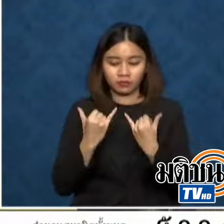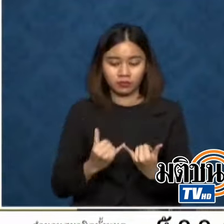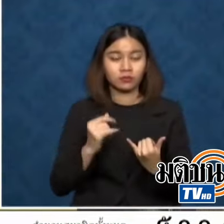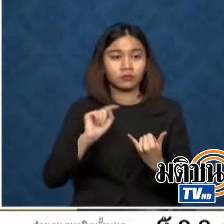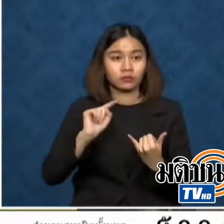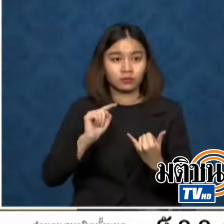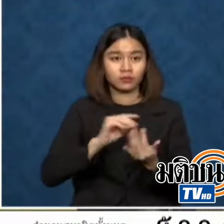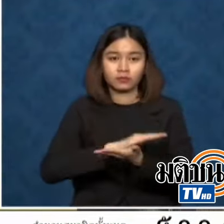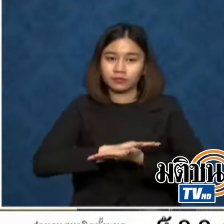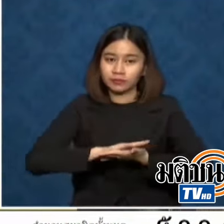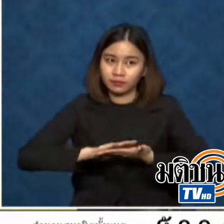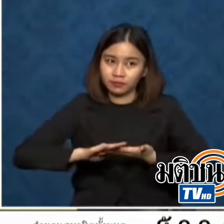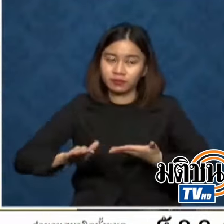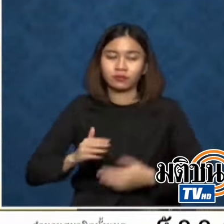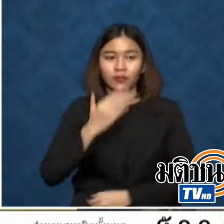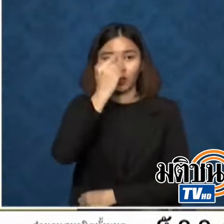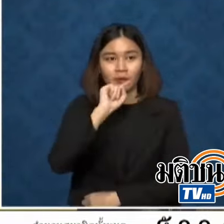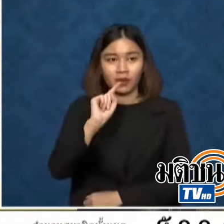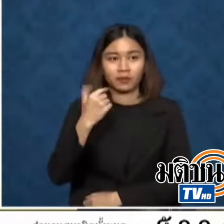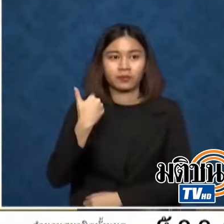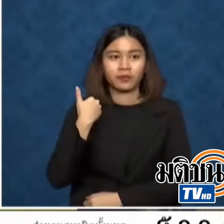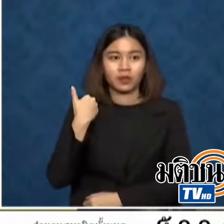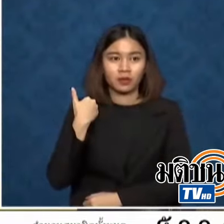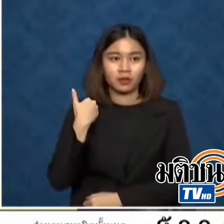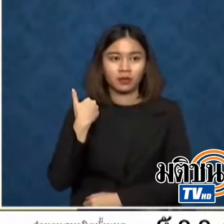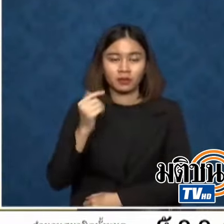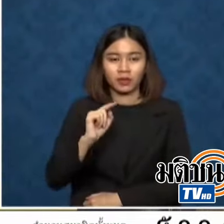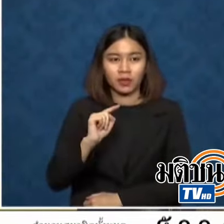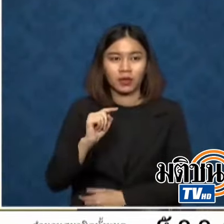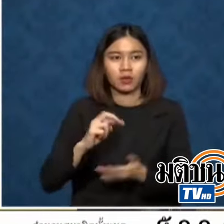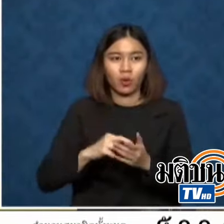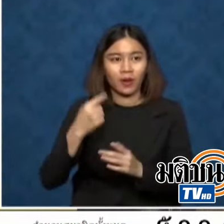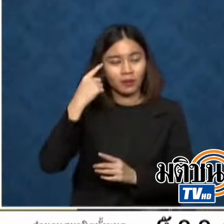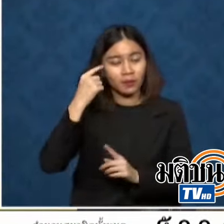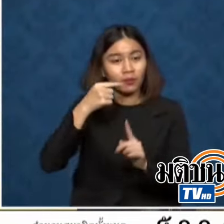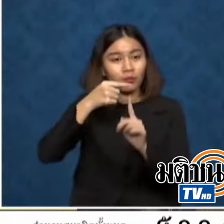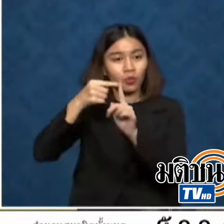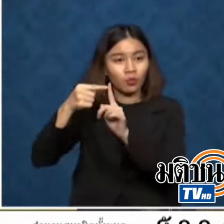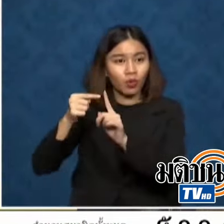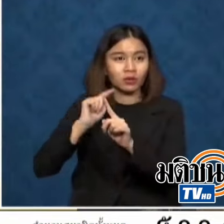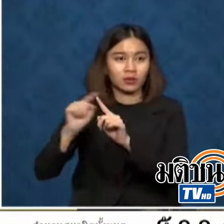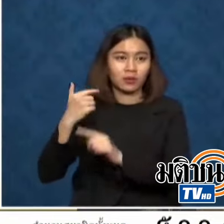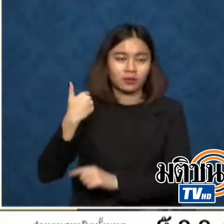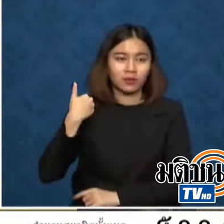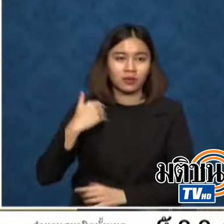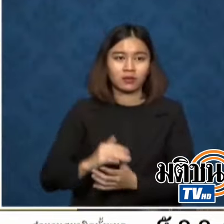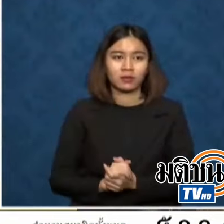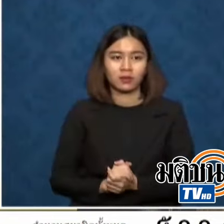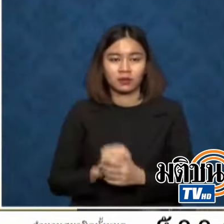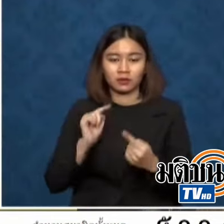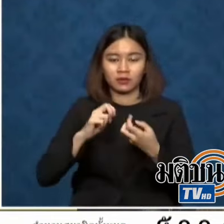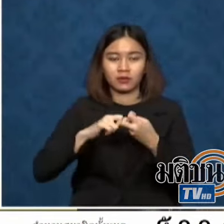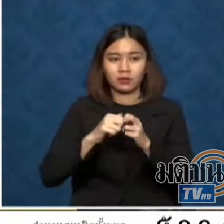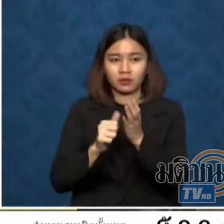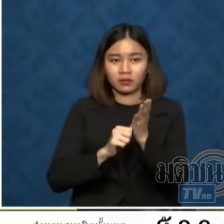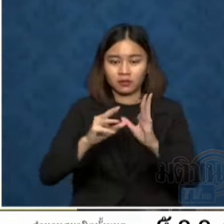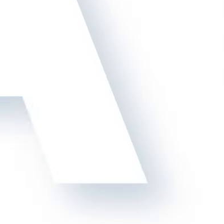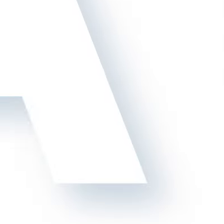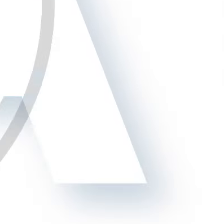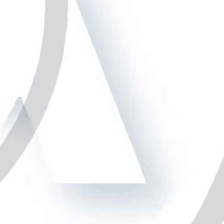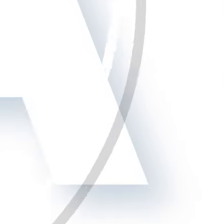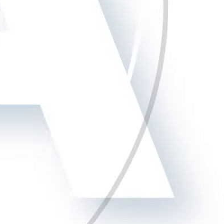มันราบรื่นไปได้ด้วยดีเพราะว่าก็มีเอ่อสิ่งที่เป็นบวกบวขึ้นมาในหลายๆเรื่องนะครับในการแก้ไขปัญหาให้กับพี่น้อง